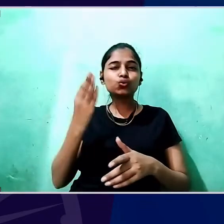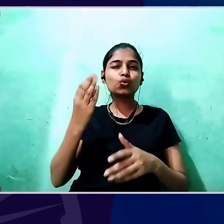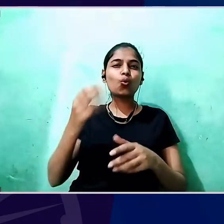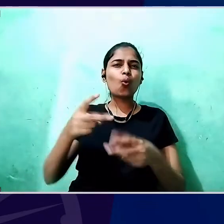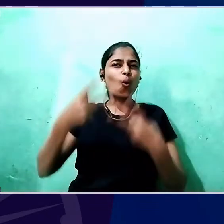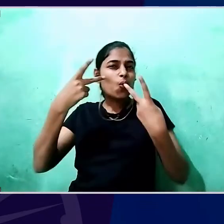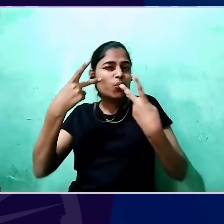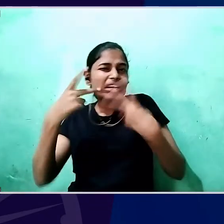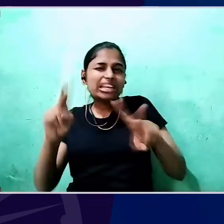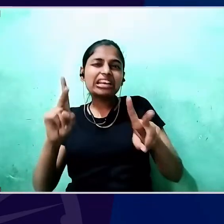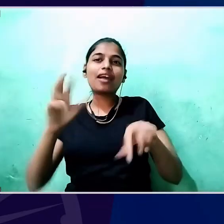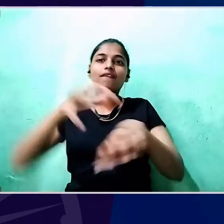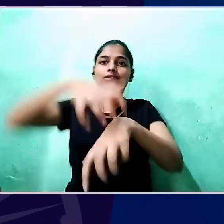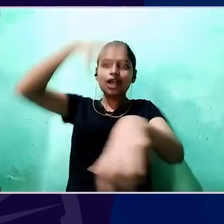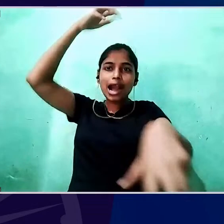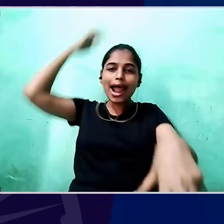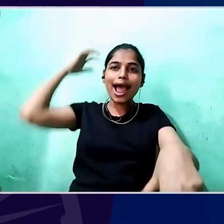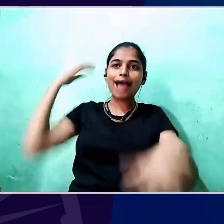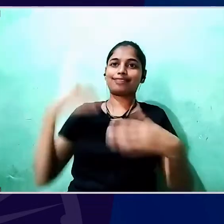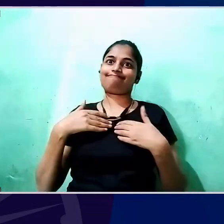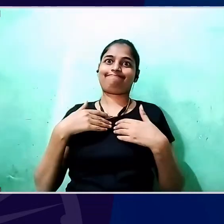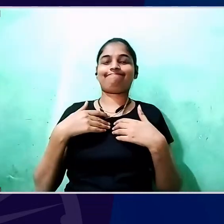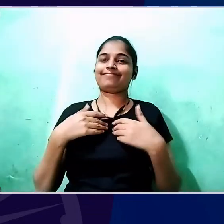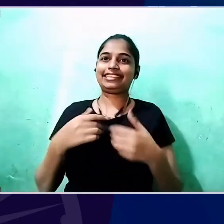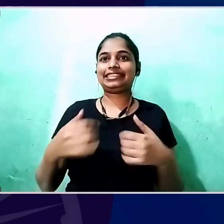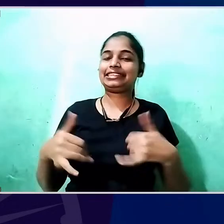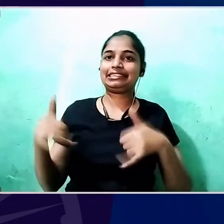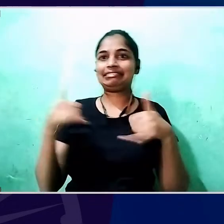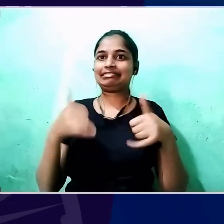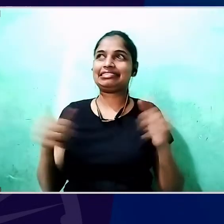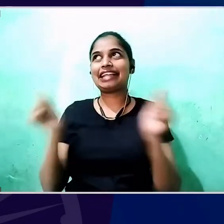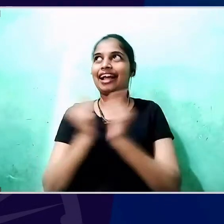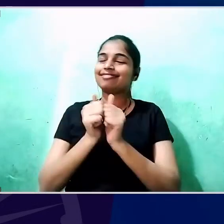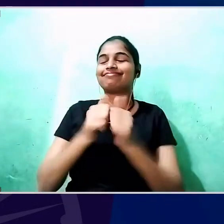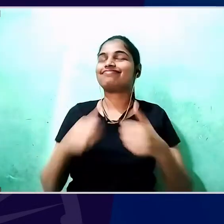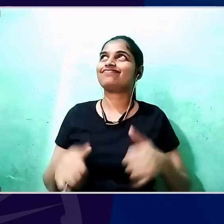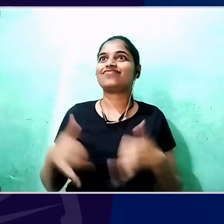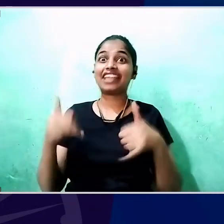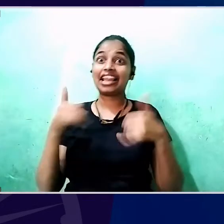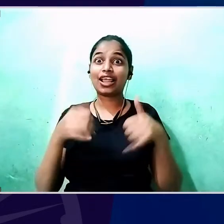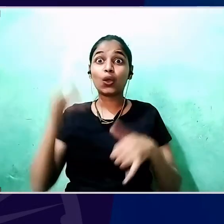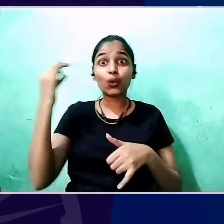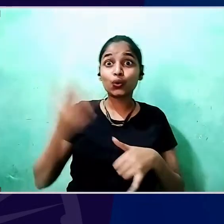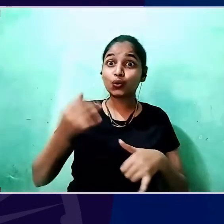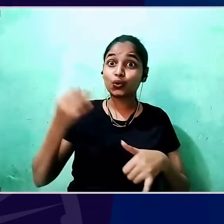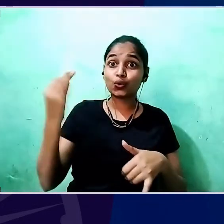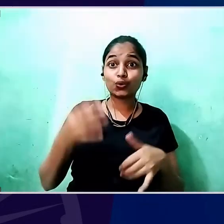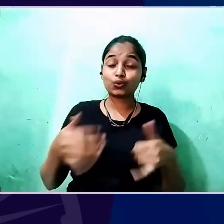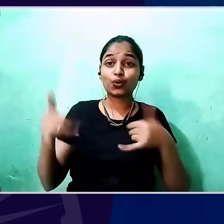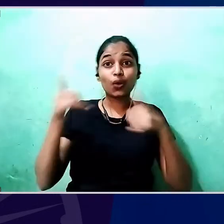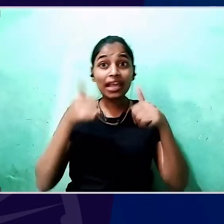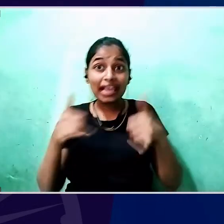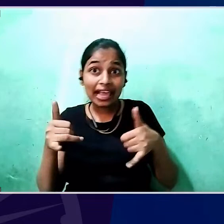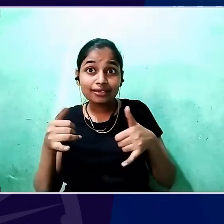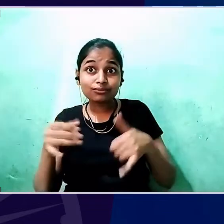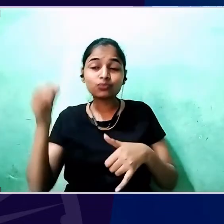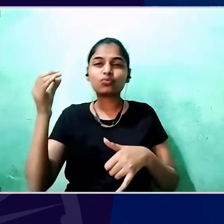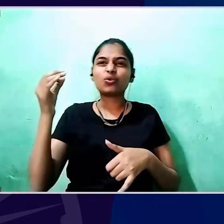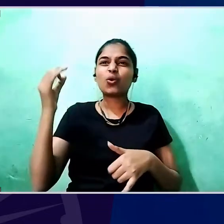अब नया पेट है तो उसके साथ नए नए खेल भी होंगे, नई नई इंसिडेंट्स भी होंगे.